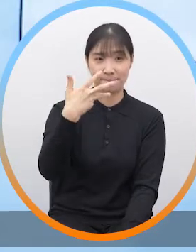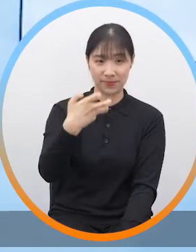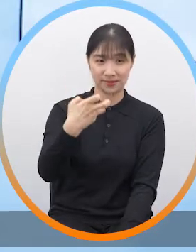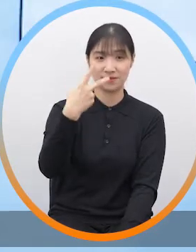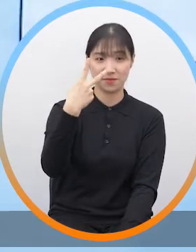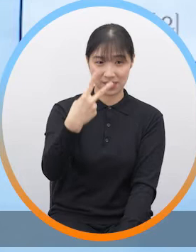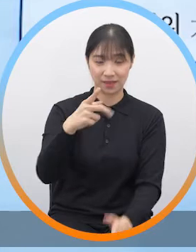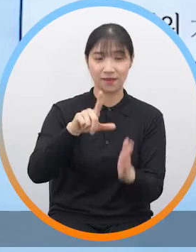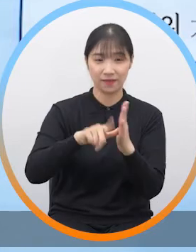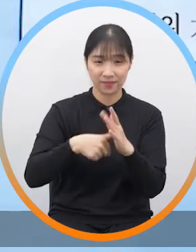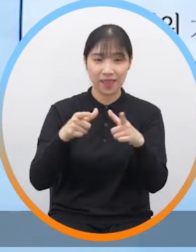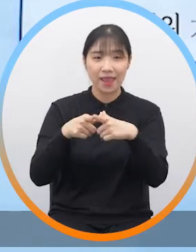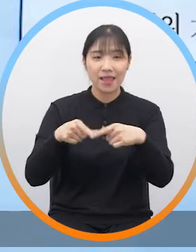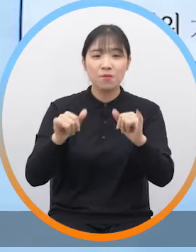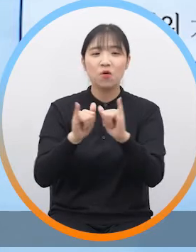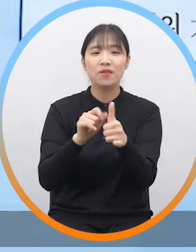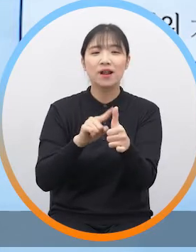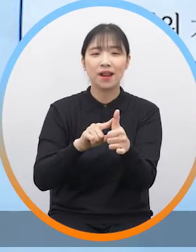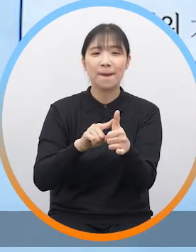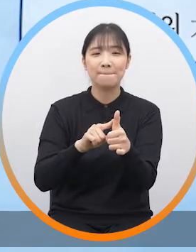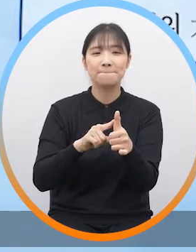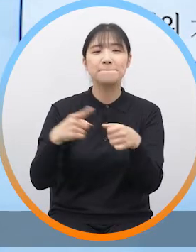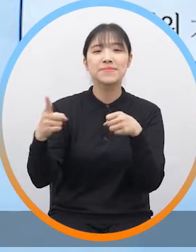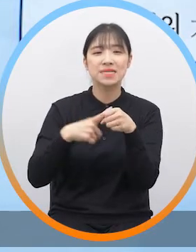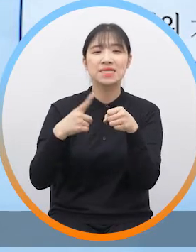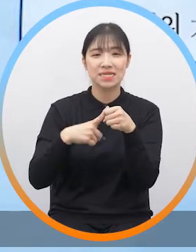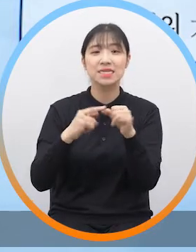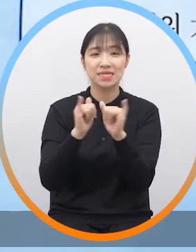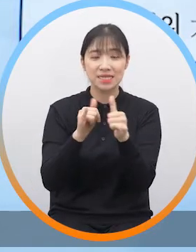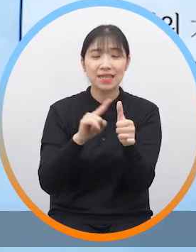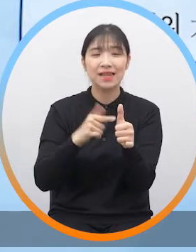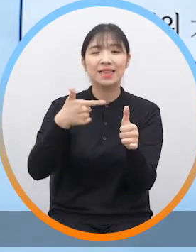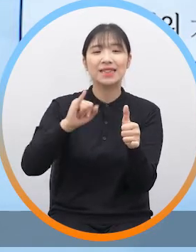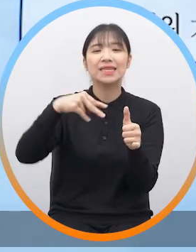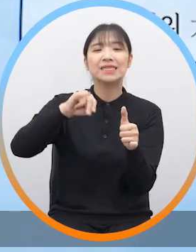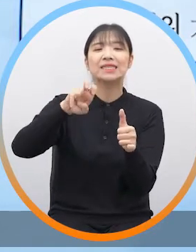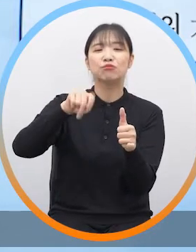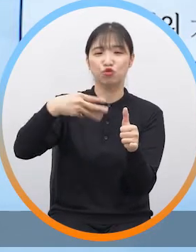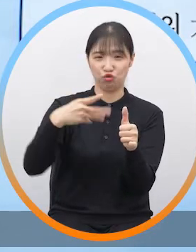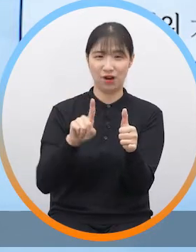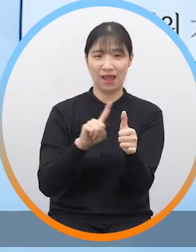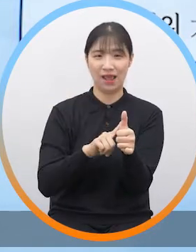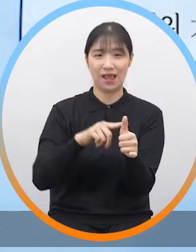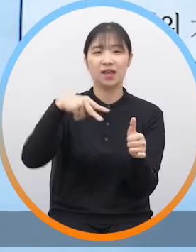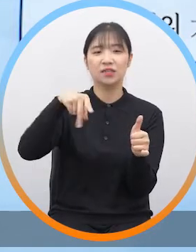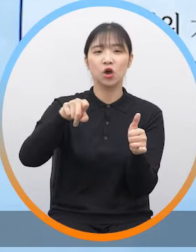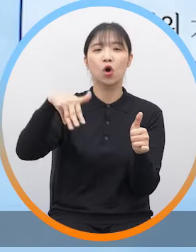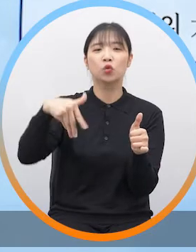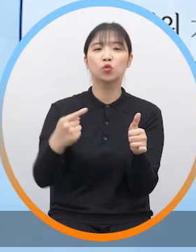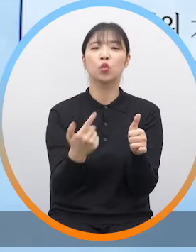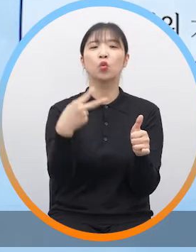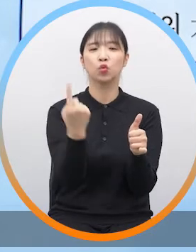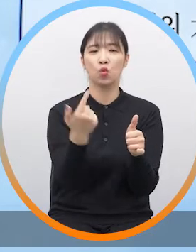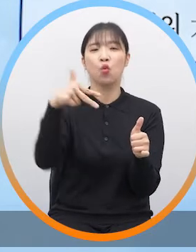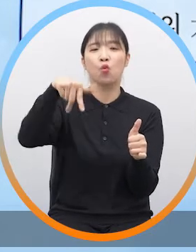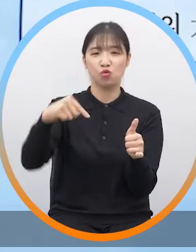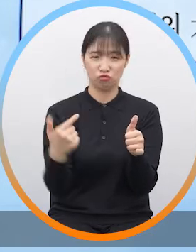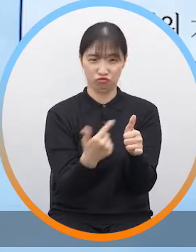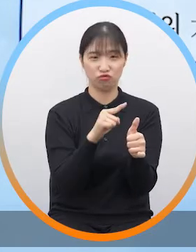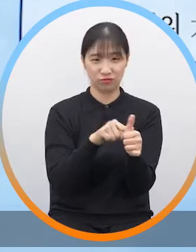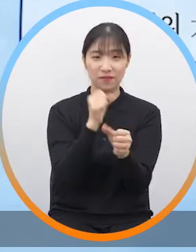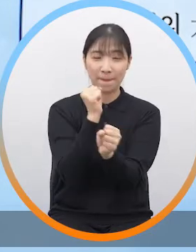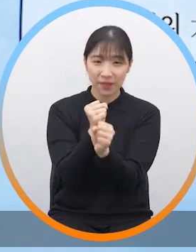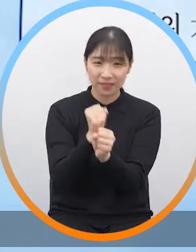1682년에 일본인 성녀 니시무라라고 하는 사람이 있습니다. 서촌도준이죠. 이분이